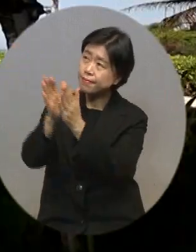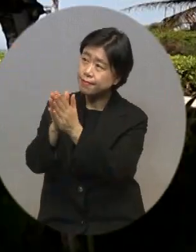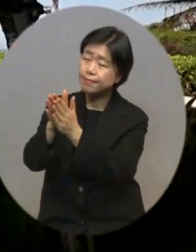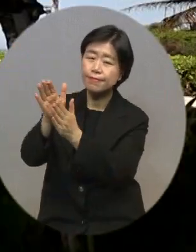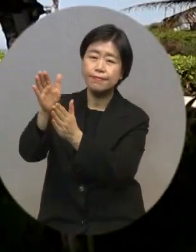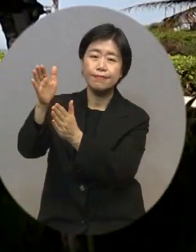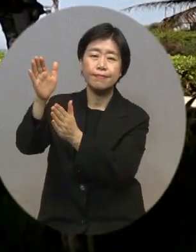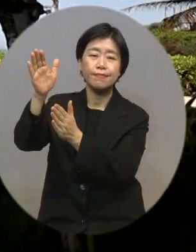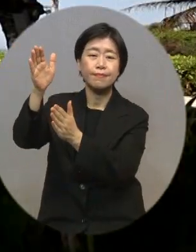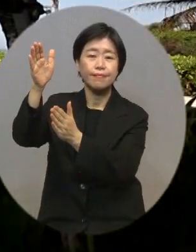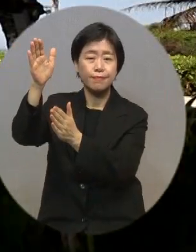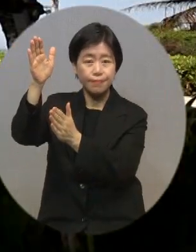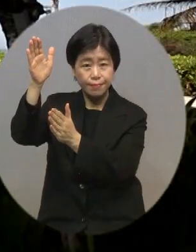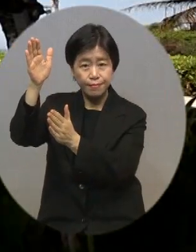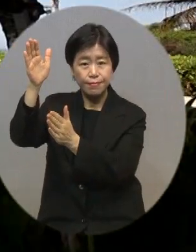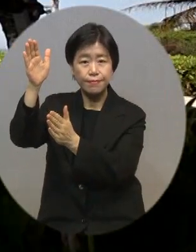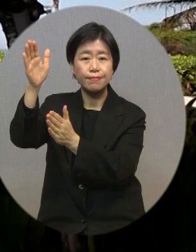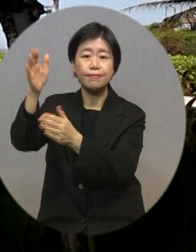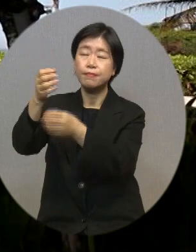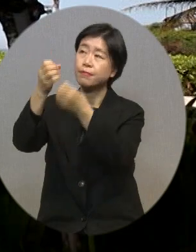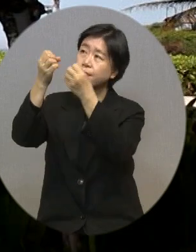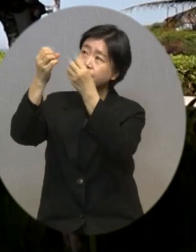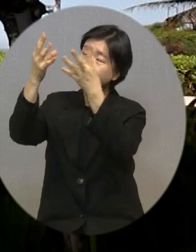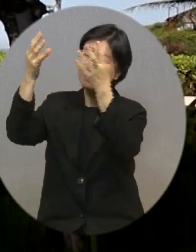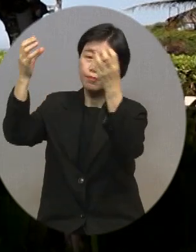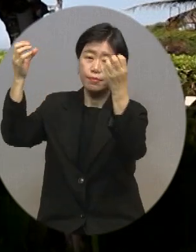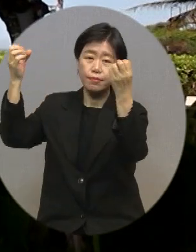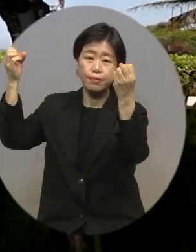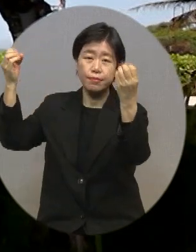밤하늘의 빛나는